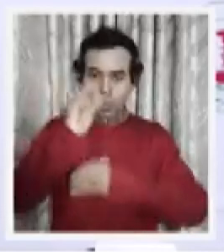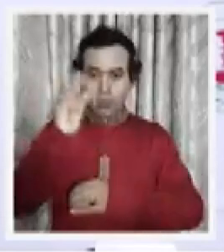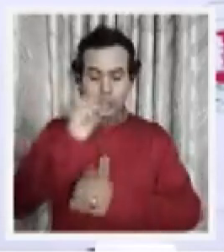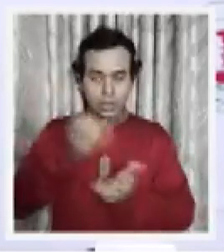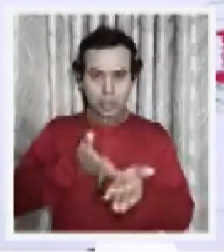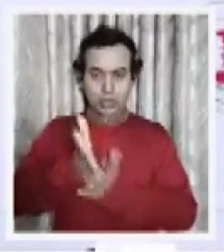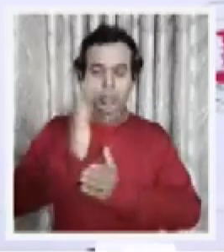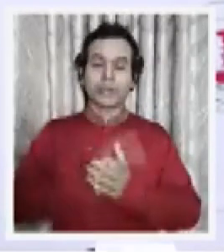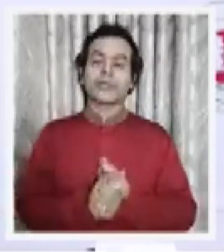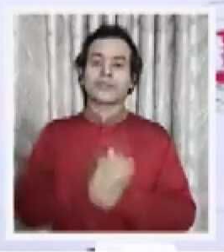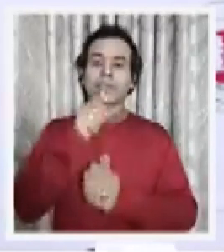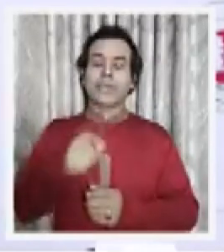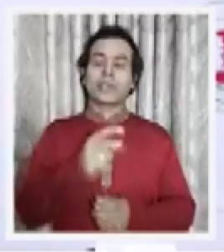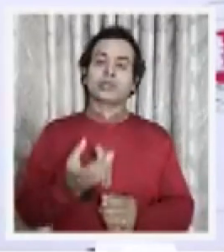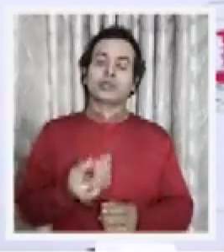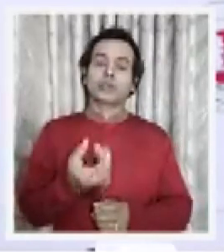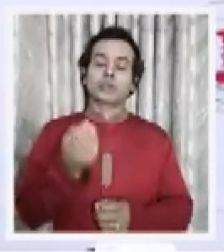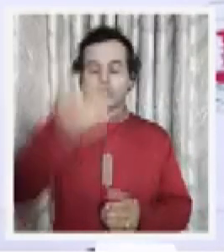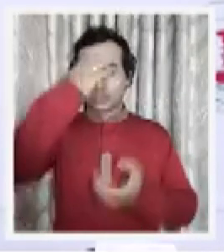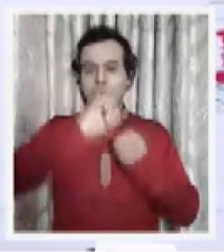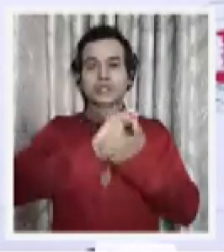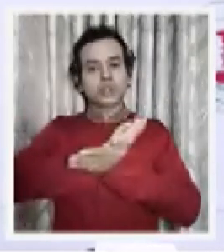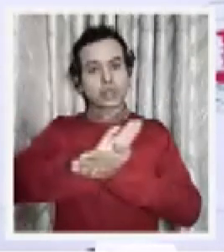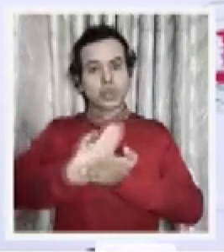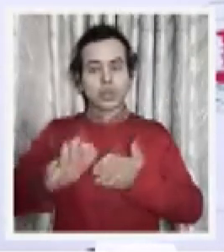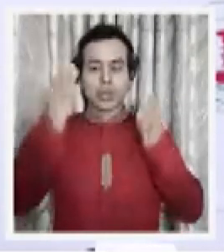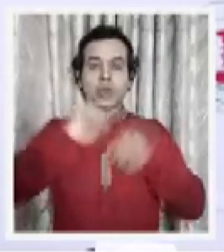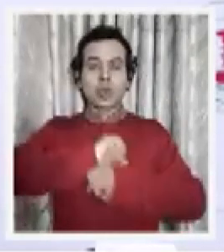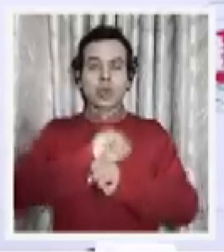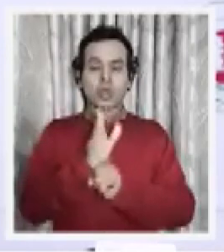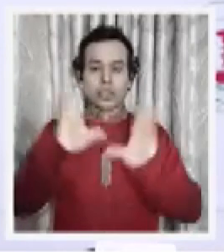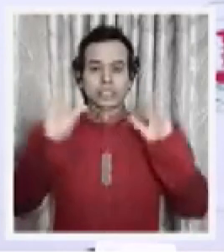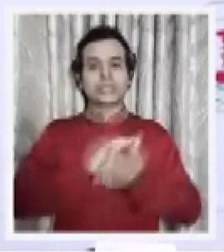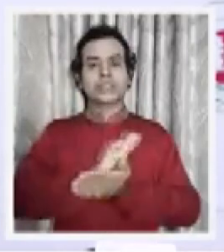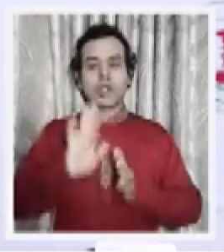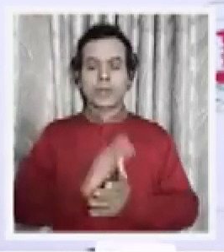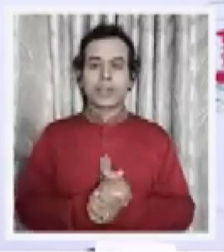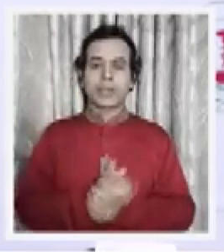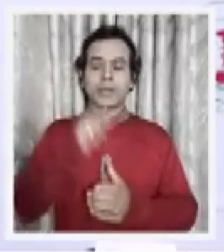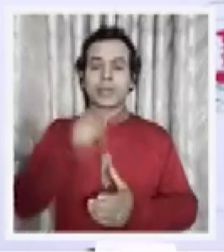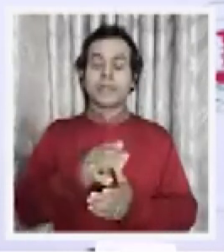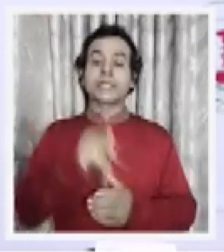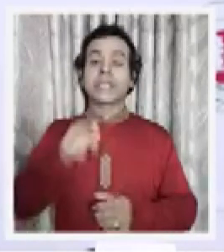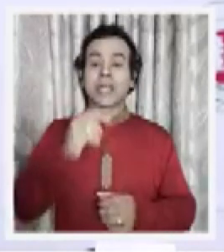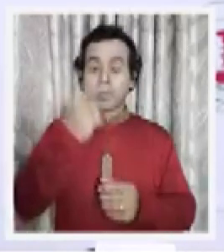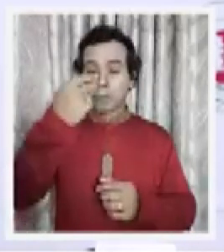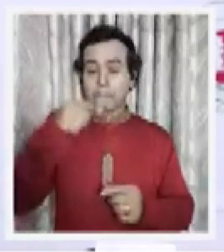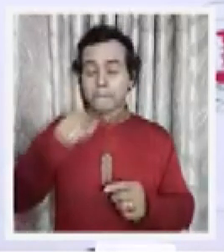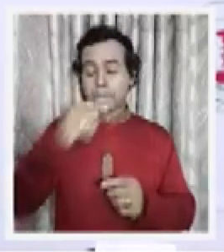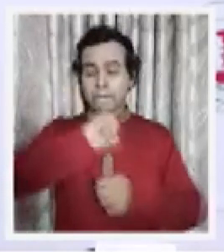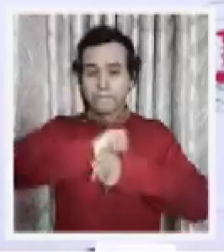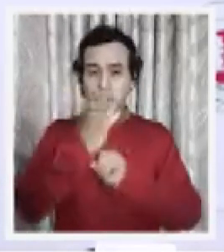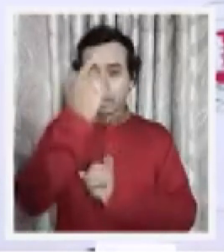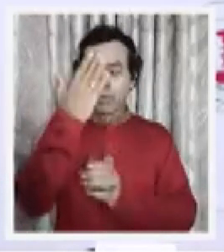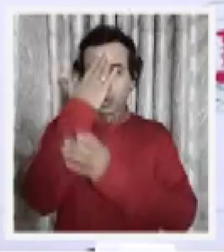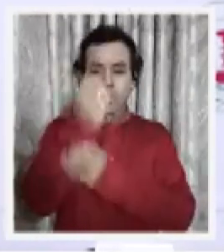কোভিড-19কে প্রতিরোধ করতে পারি, যেমন শনাক্ত করতে পারি, প্রতিরোধ করতে পারি, এবং যারা এই আক্রান্ত